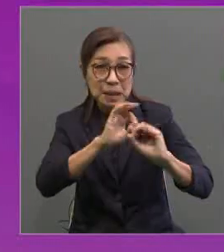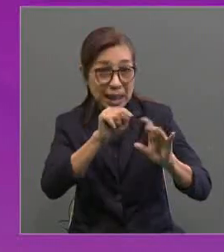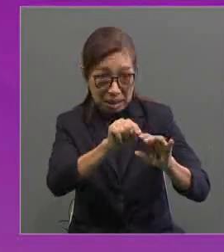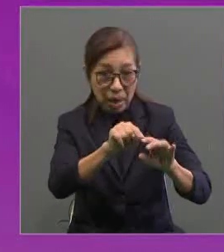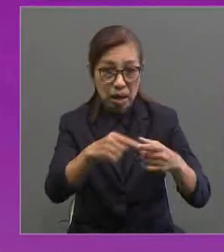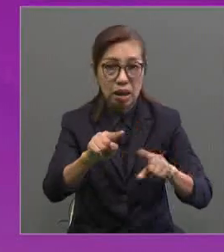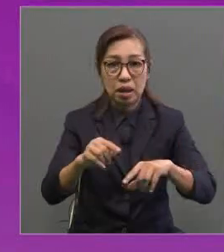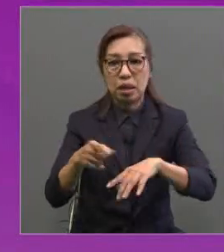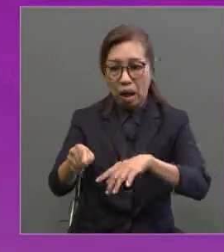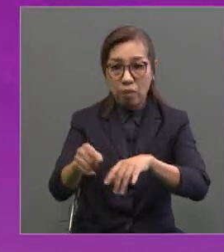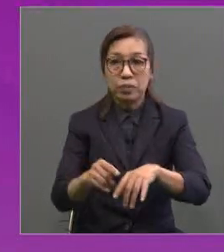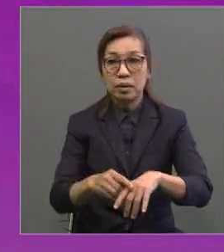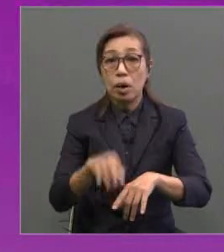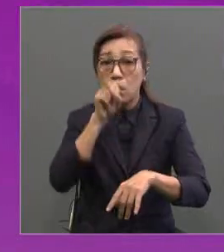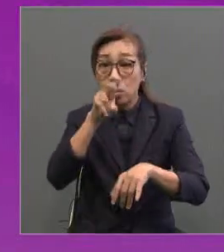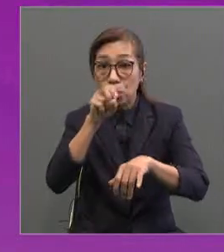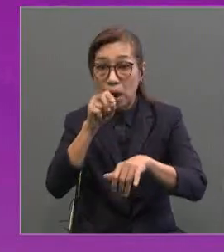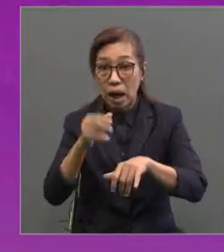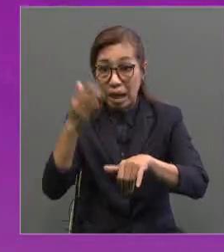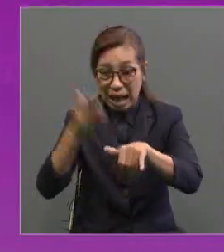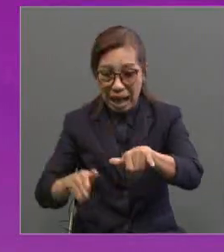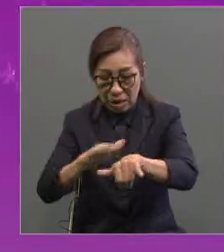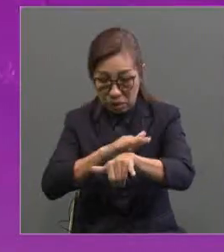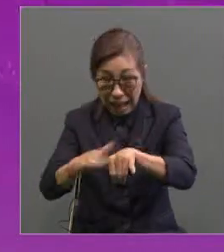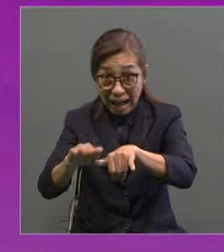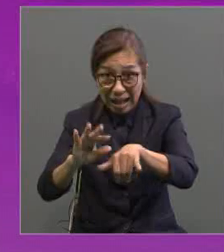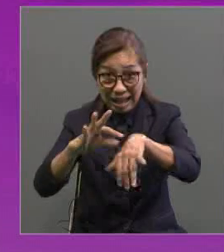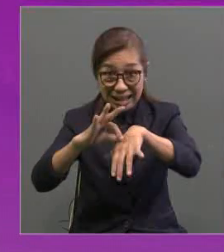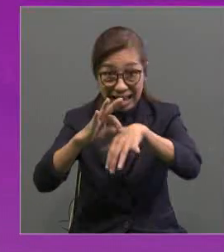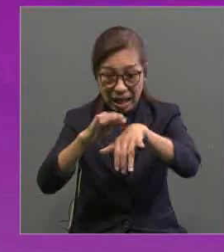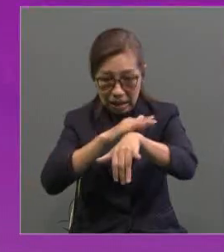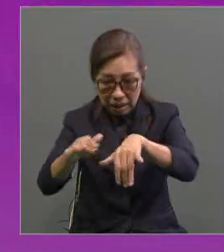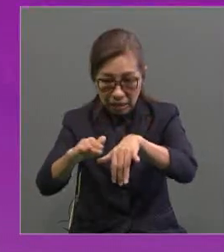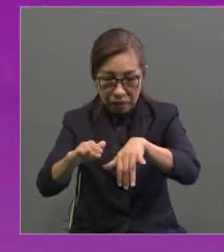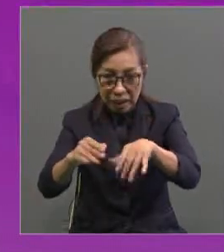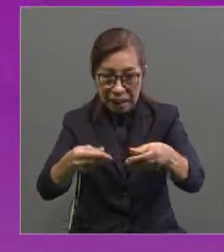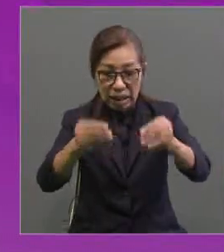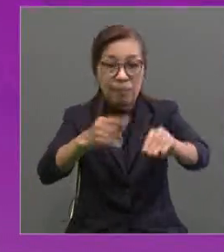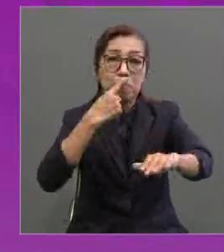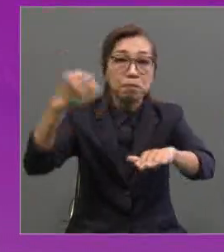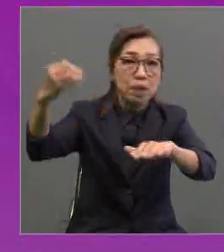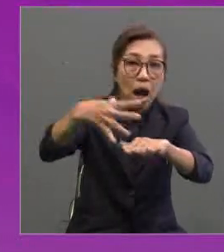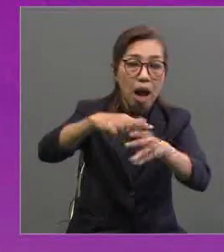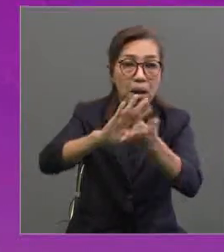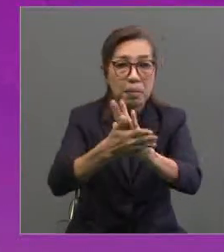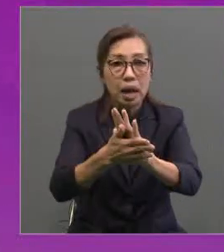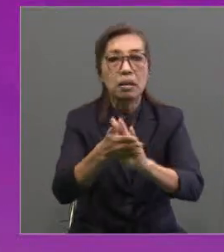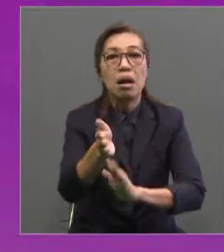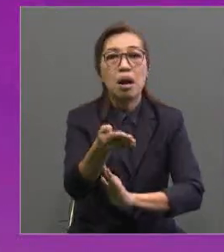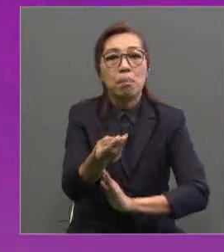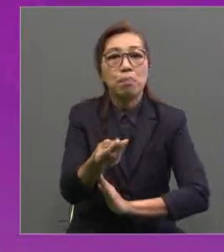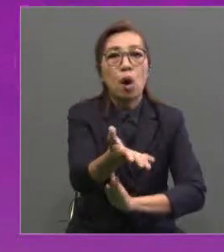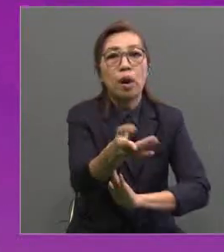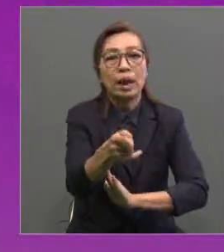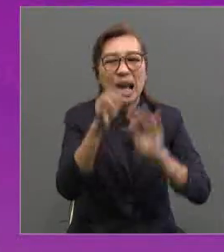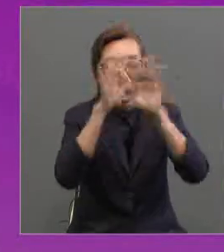เงี้ยส่วนหนังของตัวเงินตัวทองเนี่ยนำไปตากแห้งแล้วก็ทำเป็นหนังปลาทอดกรอบขายทั่วประเทศมานานแล้วอันนี้คือ